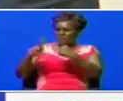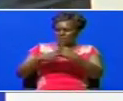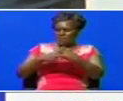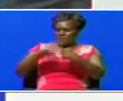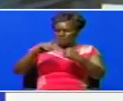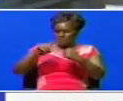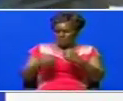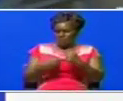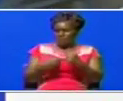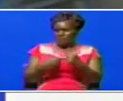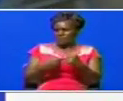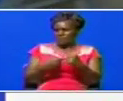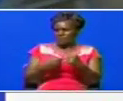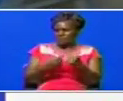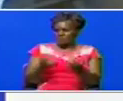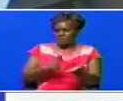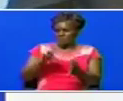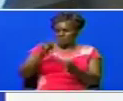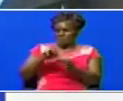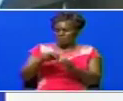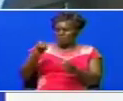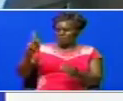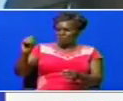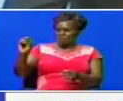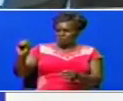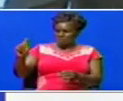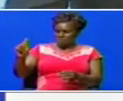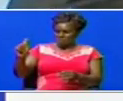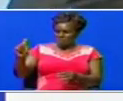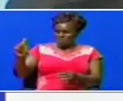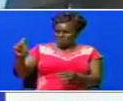278,853 registered voters. John Ekur Okot,